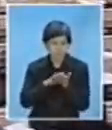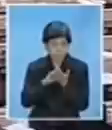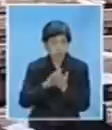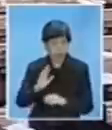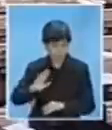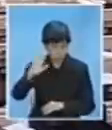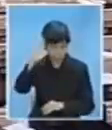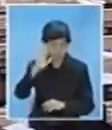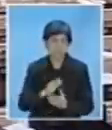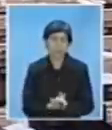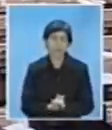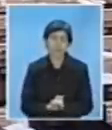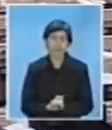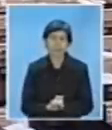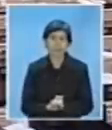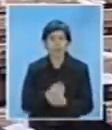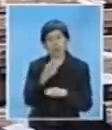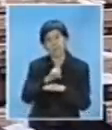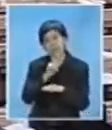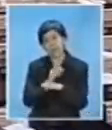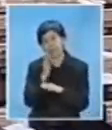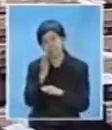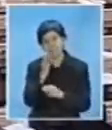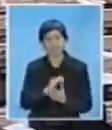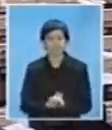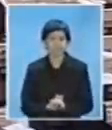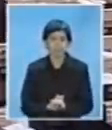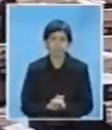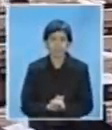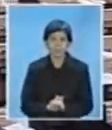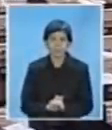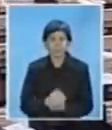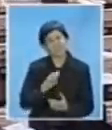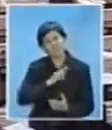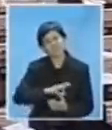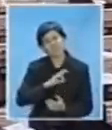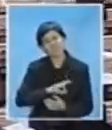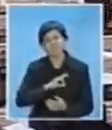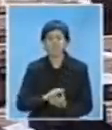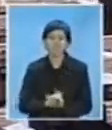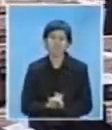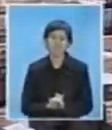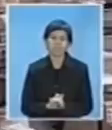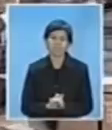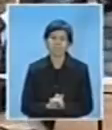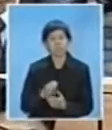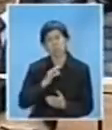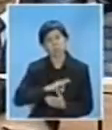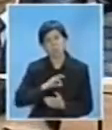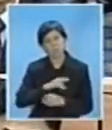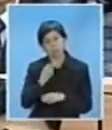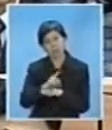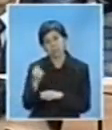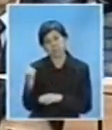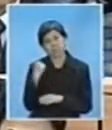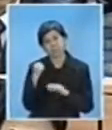งท่านประธานที่รู้สึกท่านไม่รู้สึกในอำนาจของท่